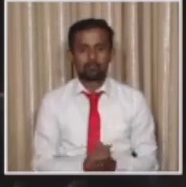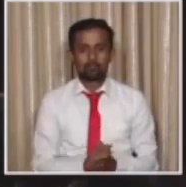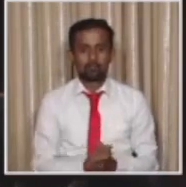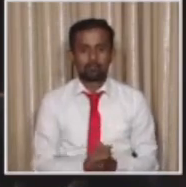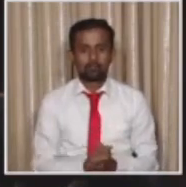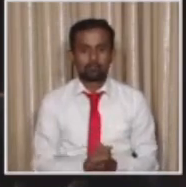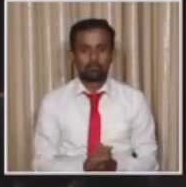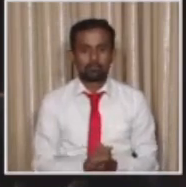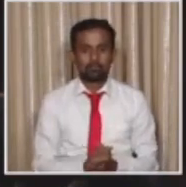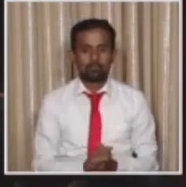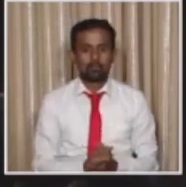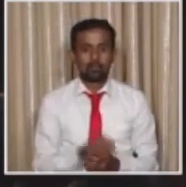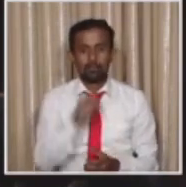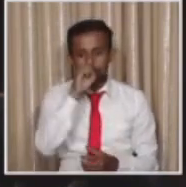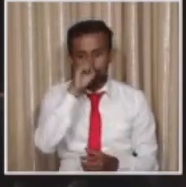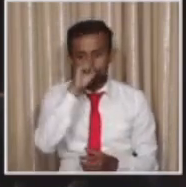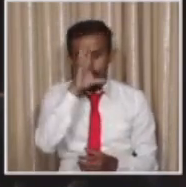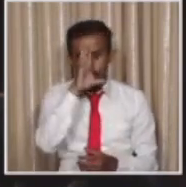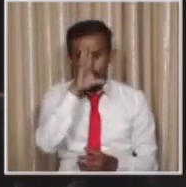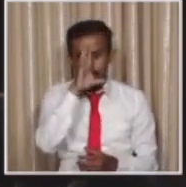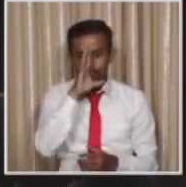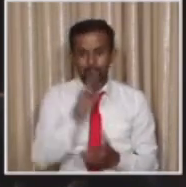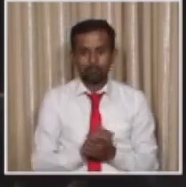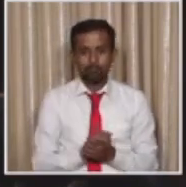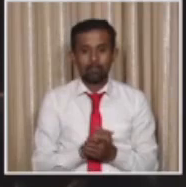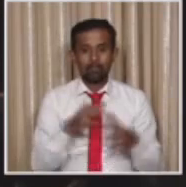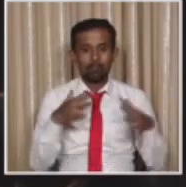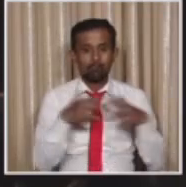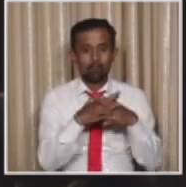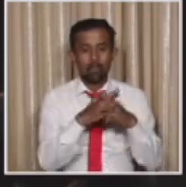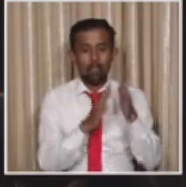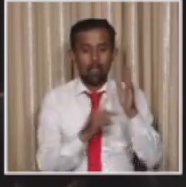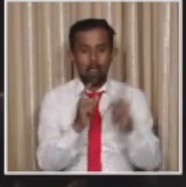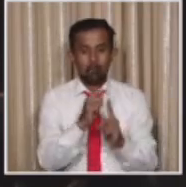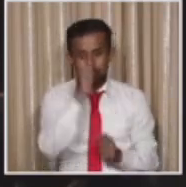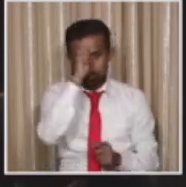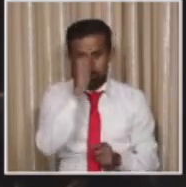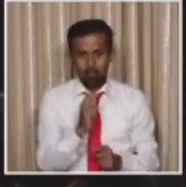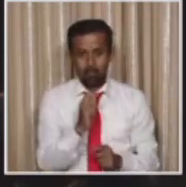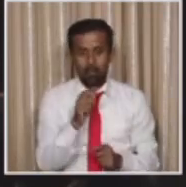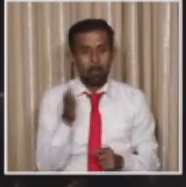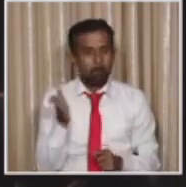විශේෂයෙන්ම අද උදේ විජයසේකර රාජපක්ෂ මැතිතුමා මේ